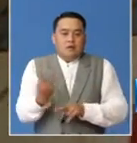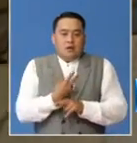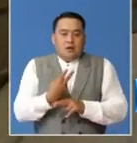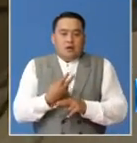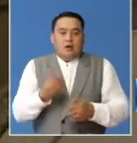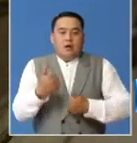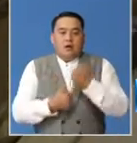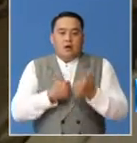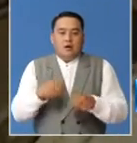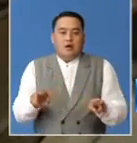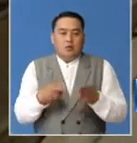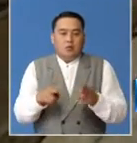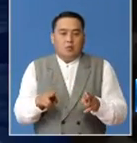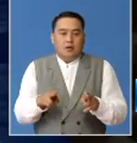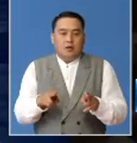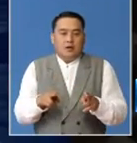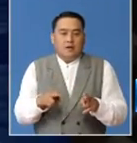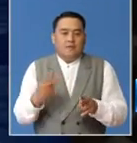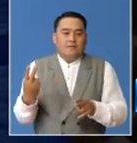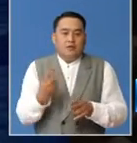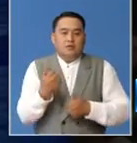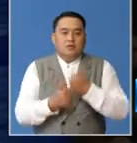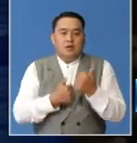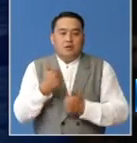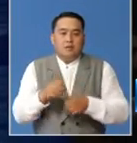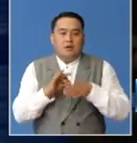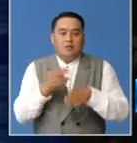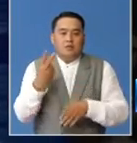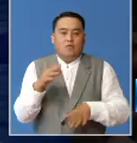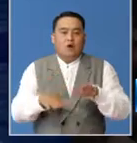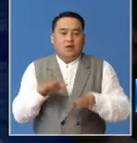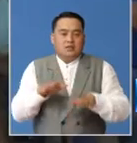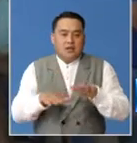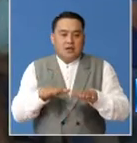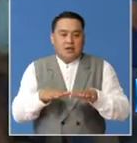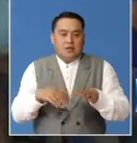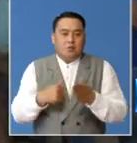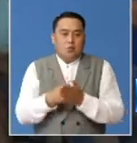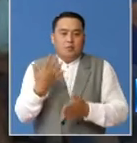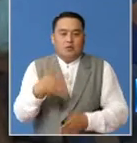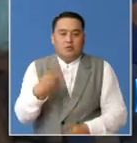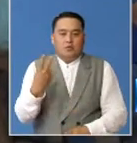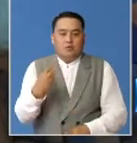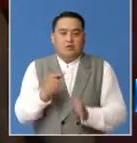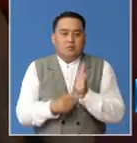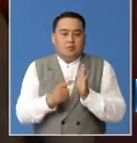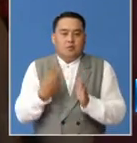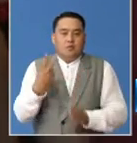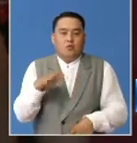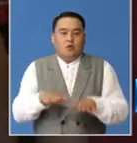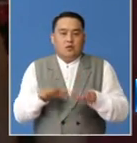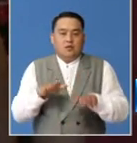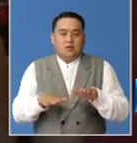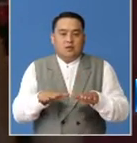боев, организованный клубом «Казах Прайд». На этот раз состязания проходили в двух весовых категориях – до 52 и 72